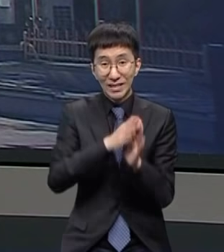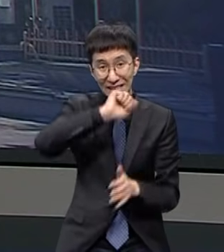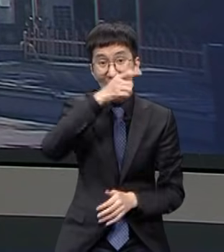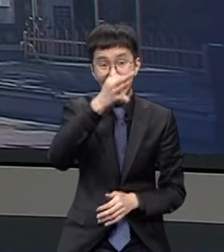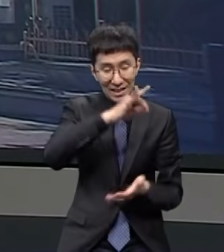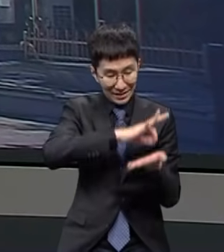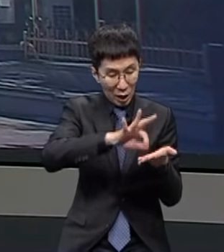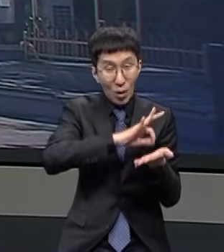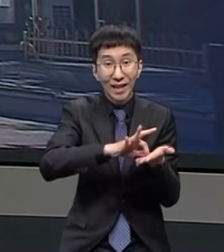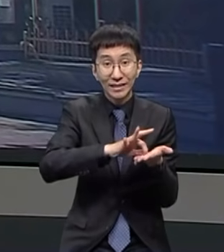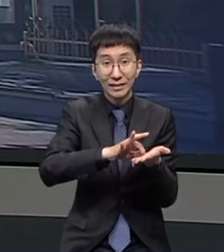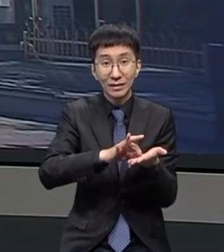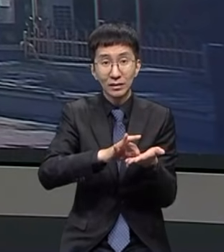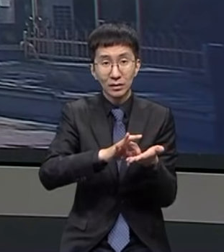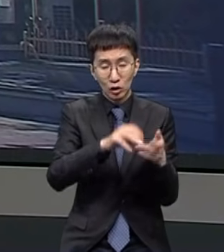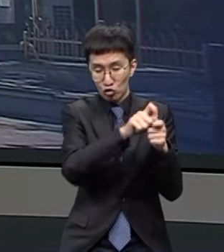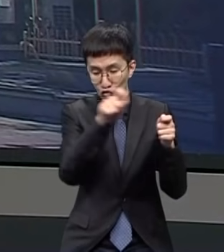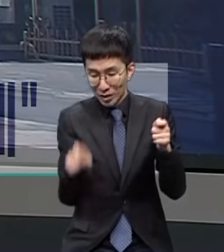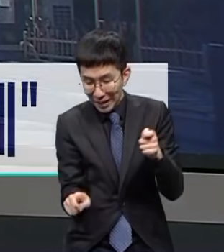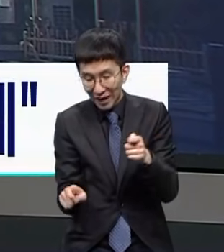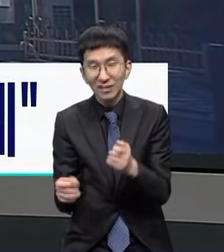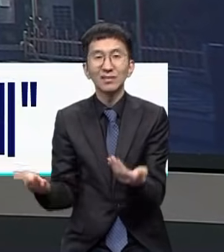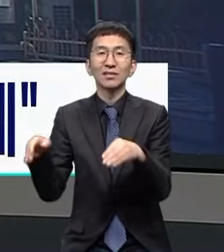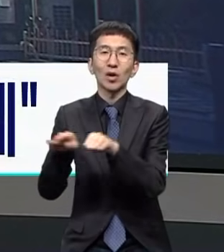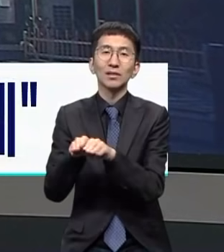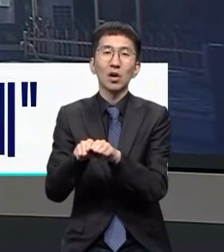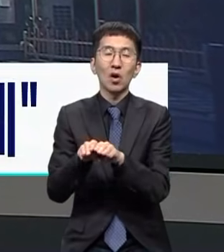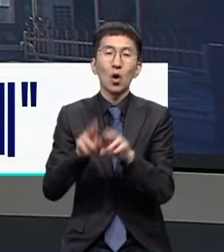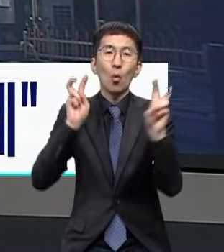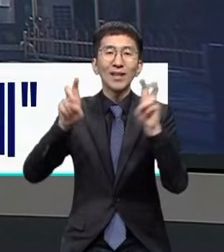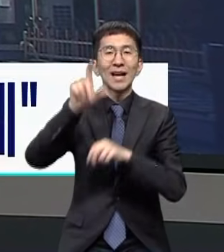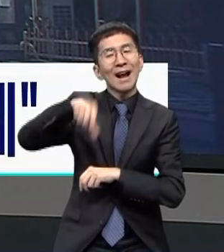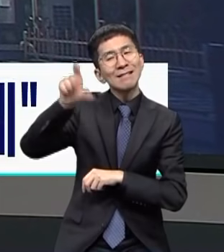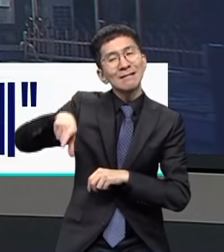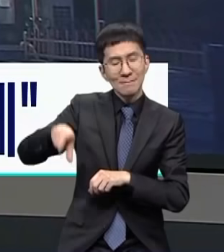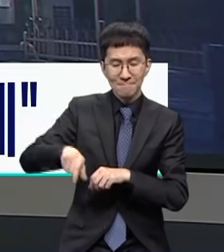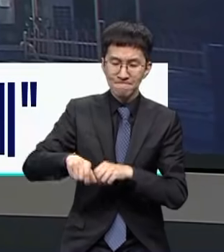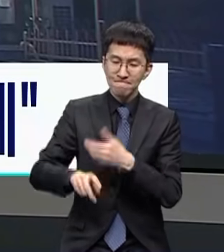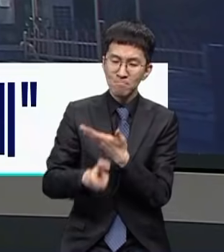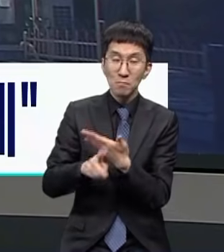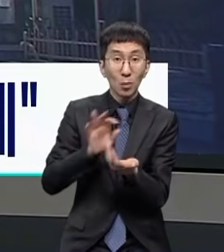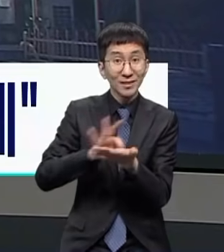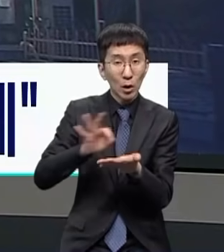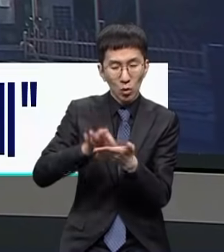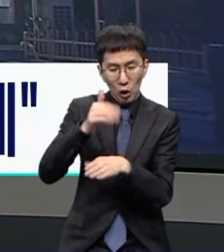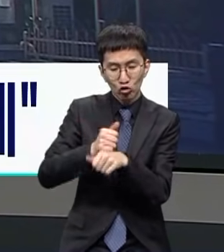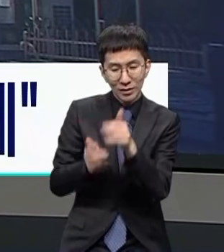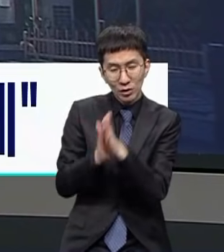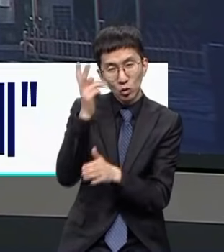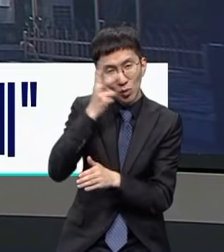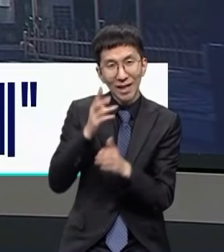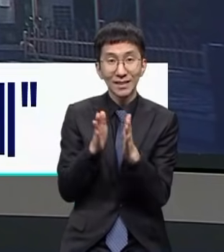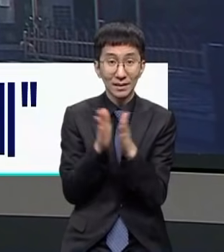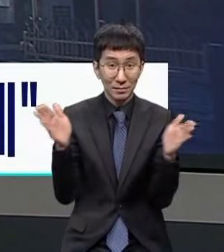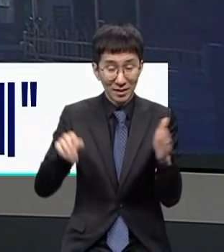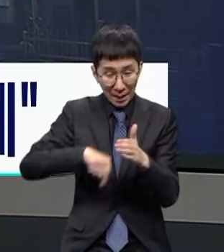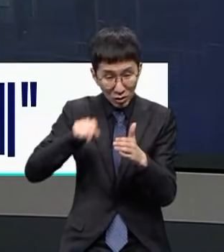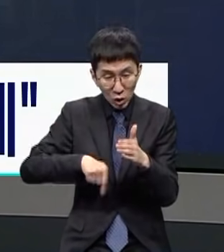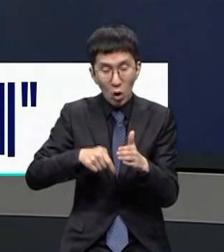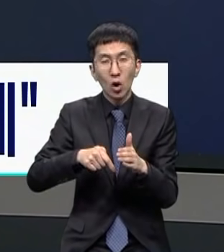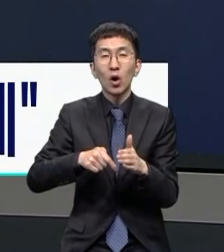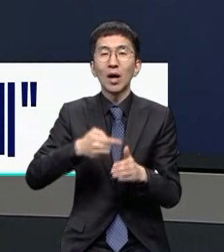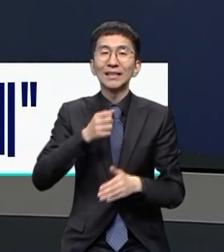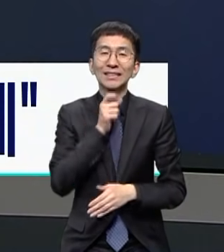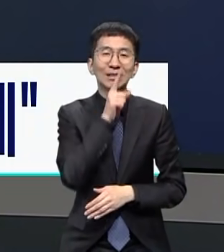서울시 예산을 쓰는 위탁운영시설에서 법인카드 부정 사용 의혹이 불거져 시에서 조사에 들어갔습니다. 내부에서 공익신고가